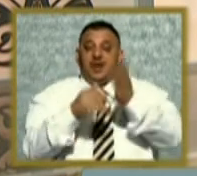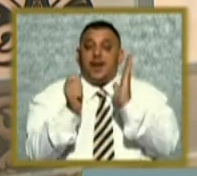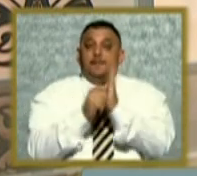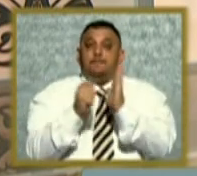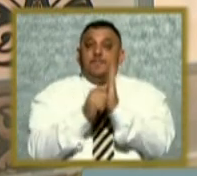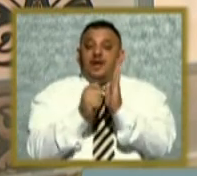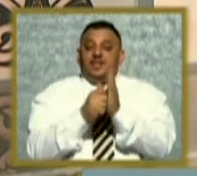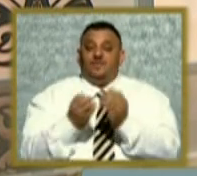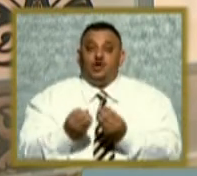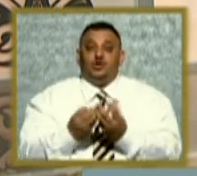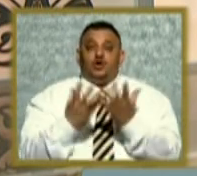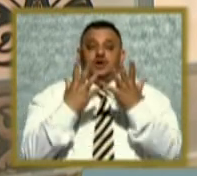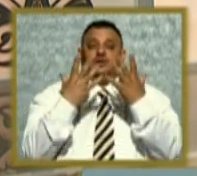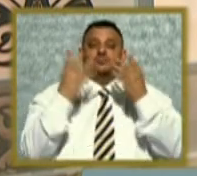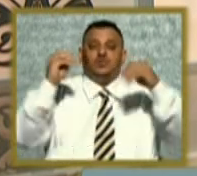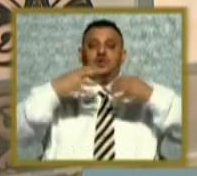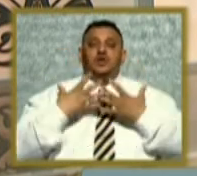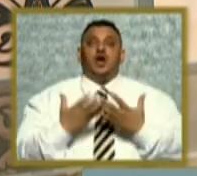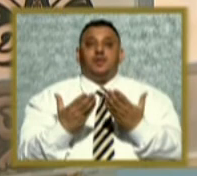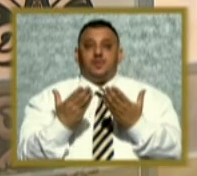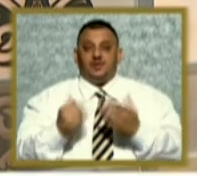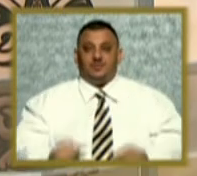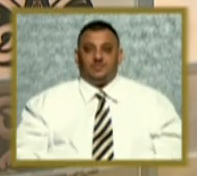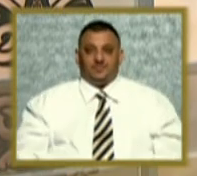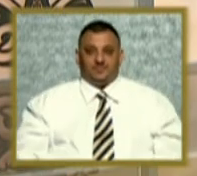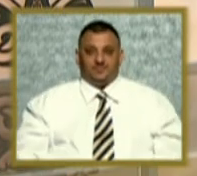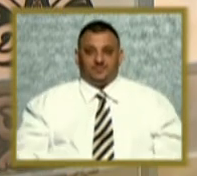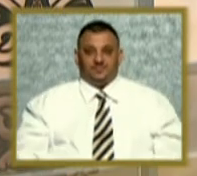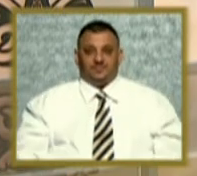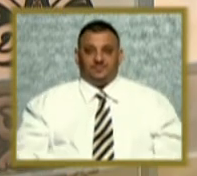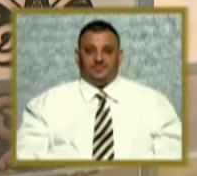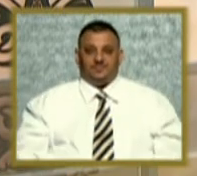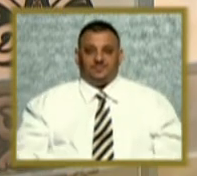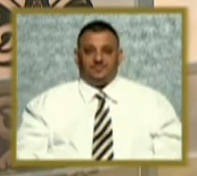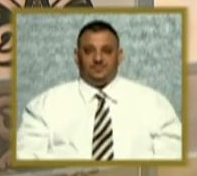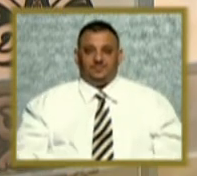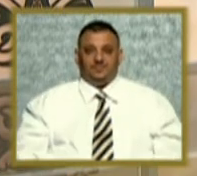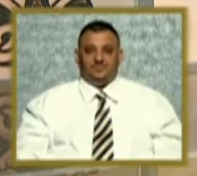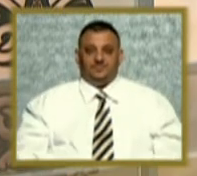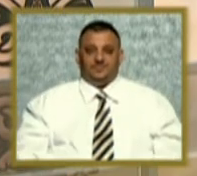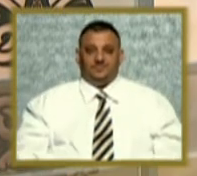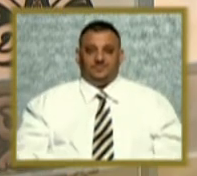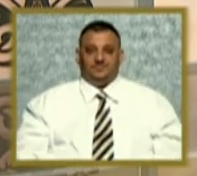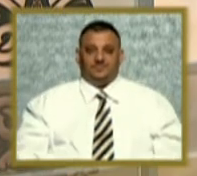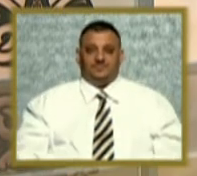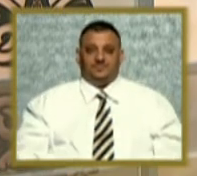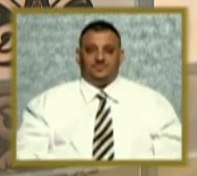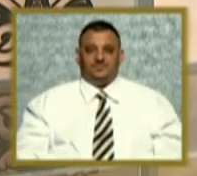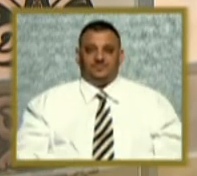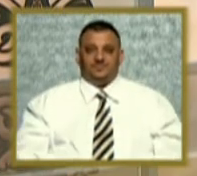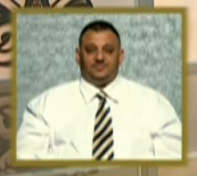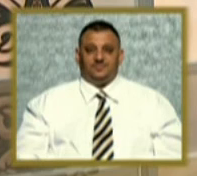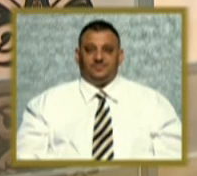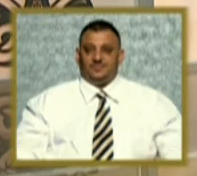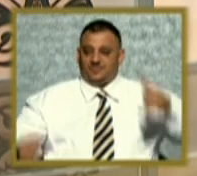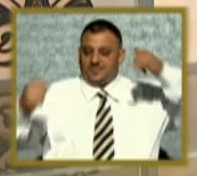طيب. واجز الله خير عنه وعن الإسلام شيخنا. آمين، شكرا لأخي عبد الله، الله يحفظك شيخنا. مرحبا. الله يجزاك خير.